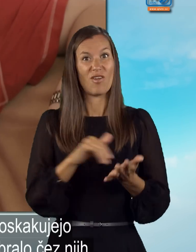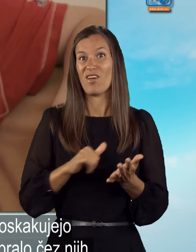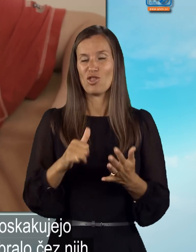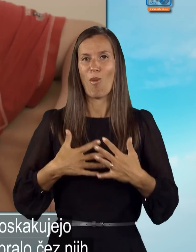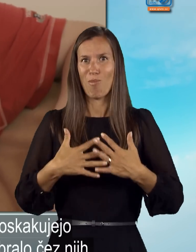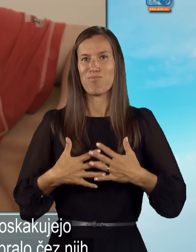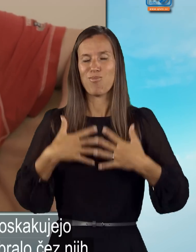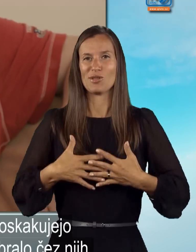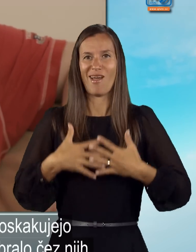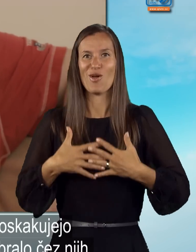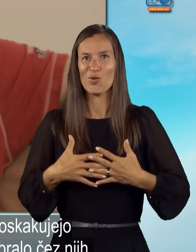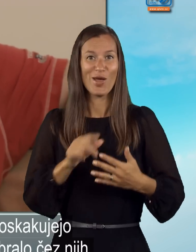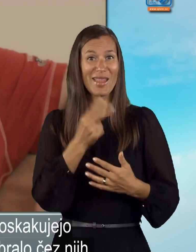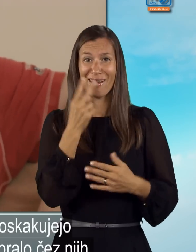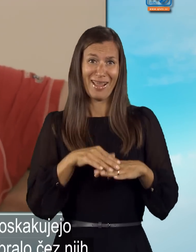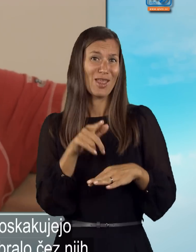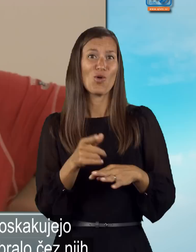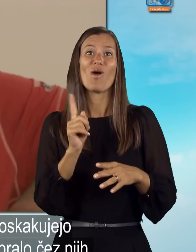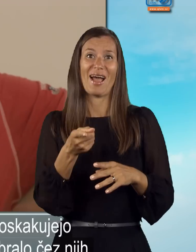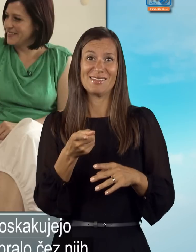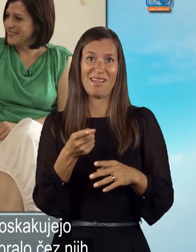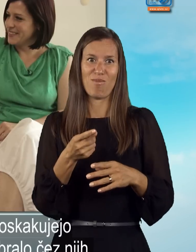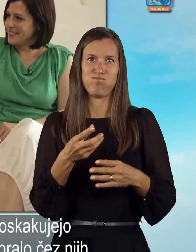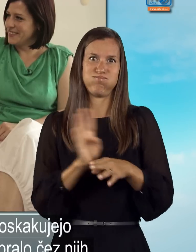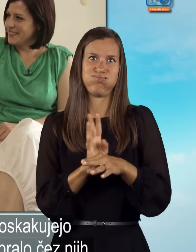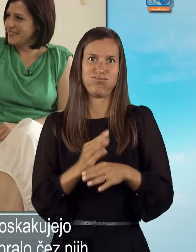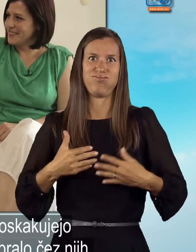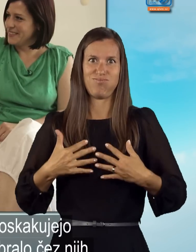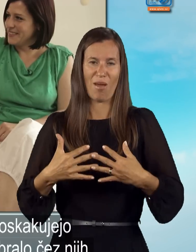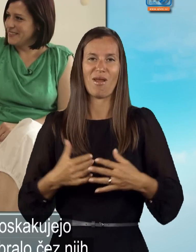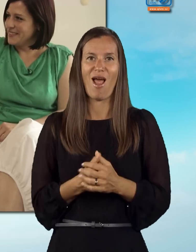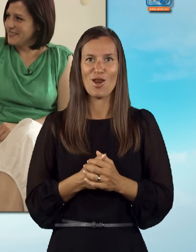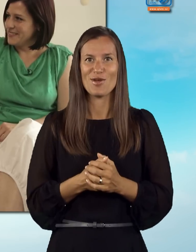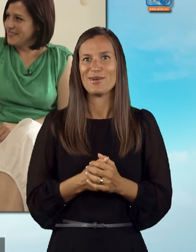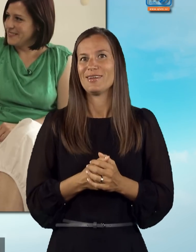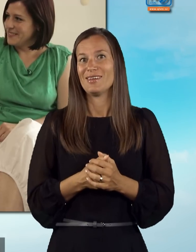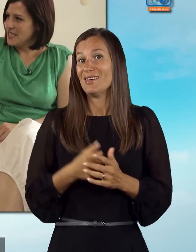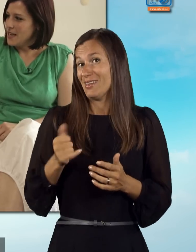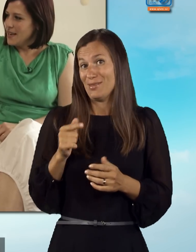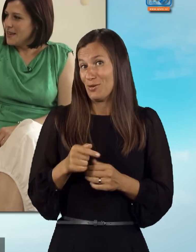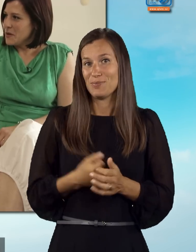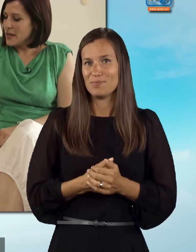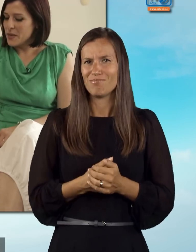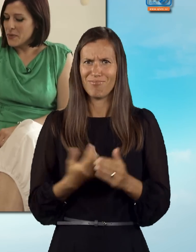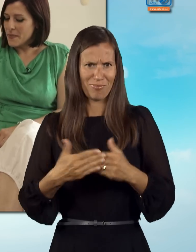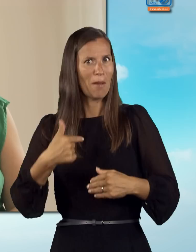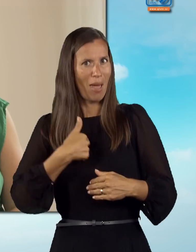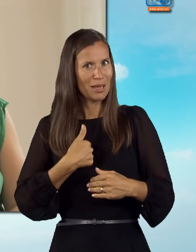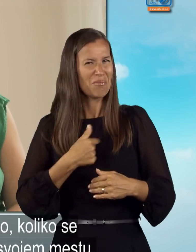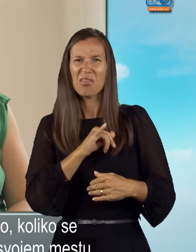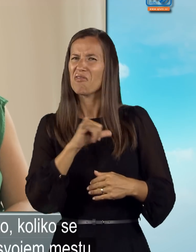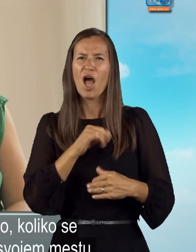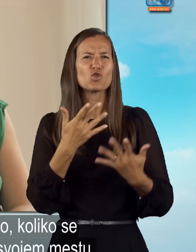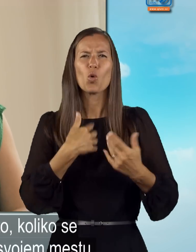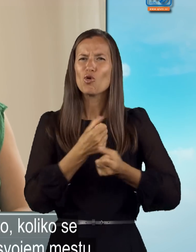vedno poskakujejo, ne glede na to, kaj se je napravil čez njih. Tako da, ja, to. Pri meni pa